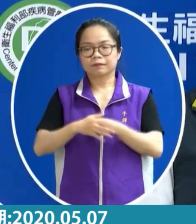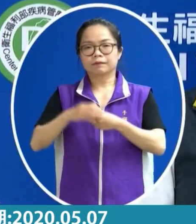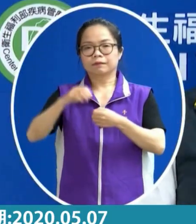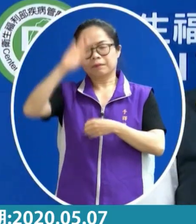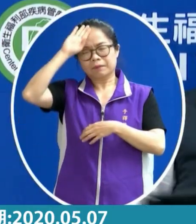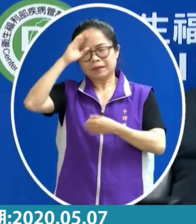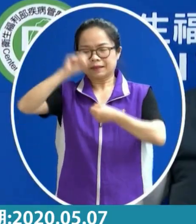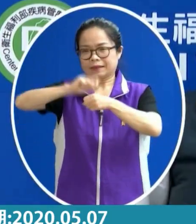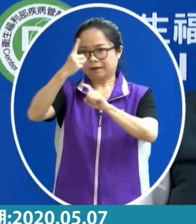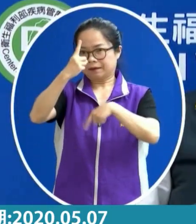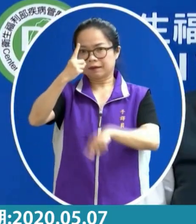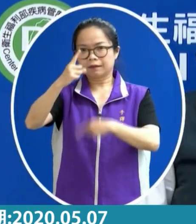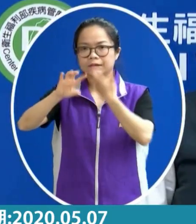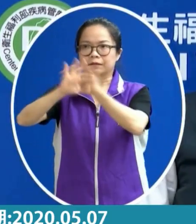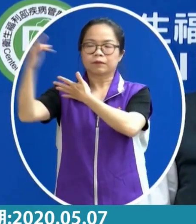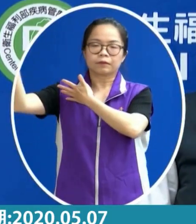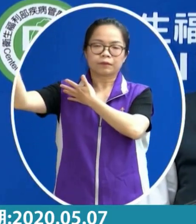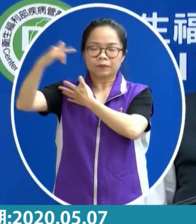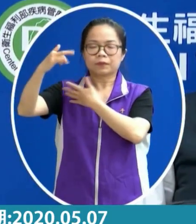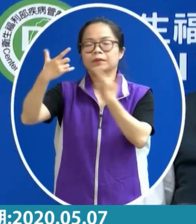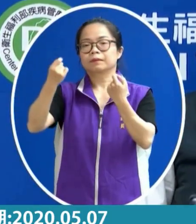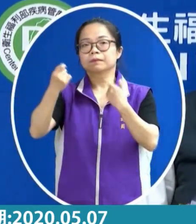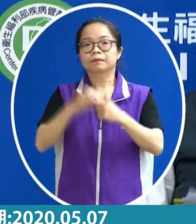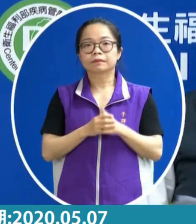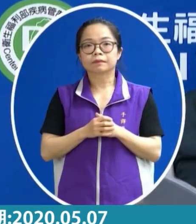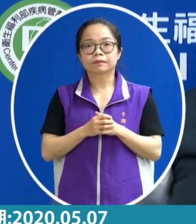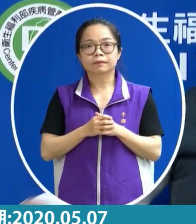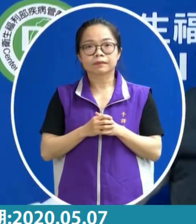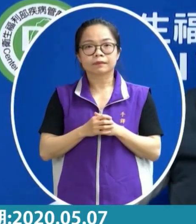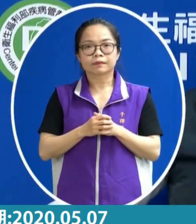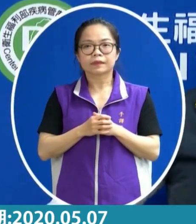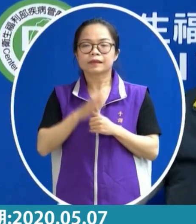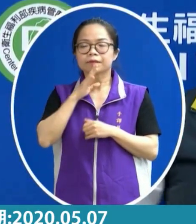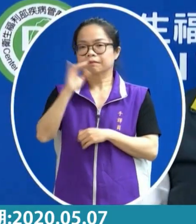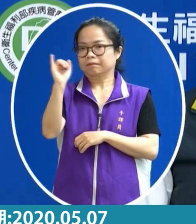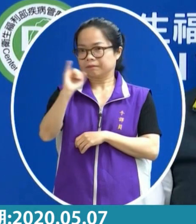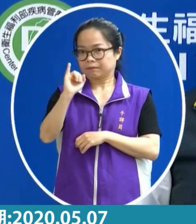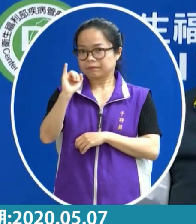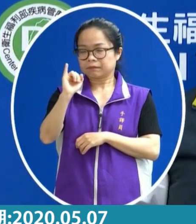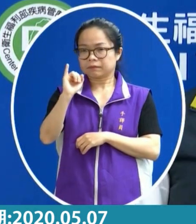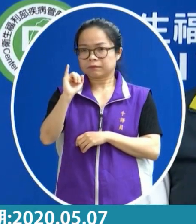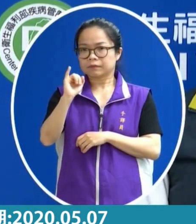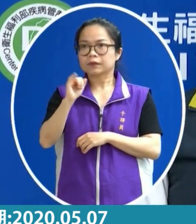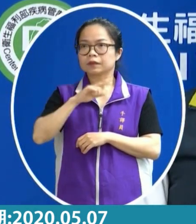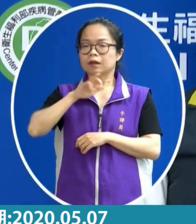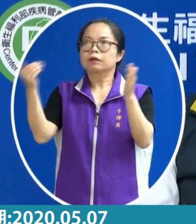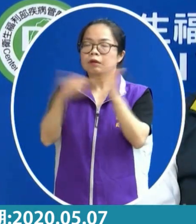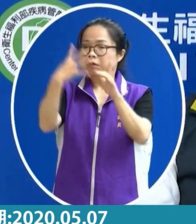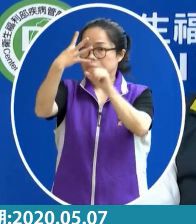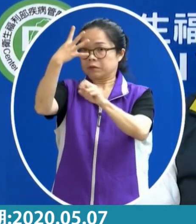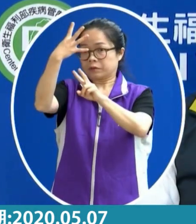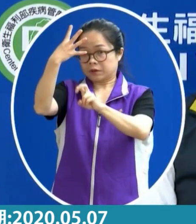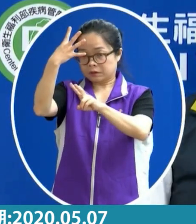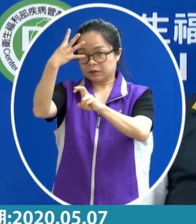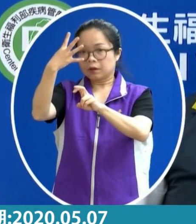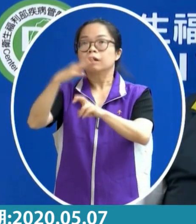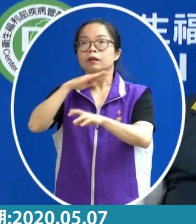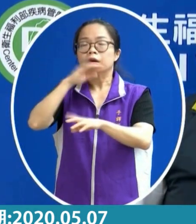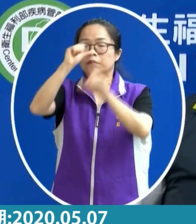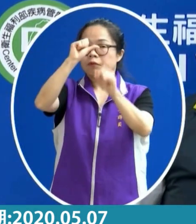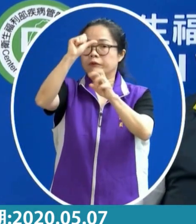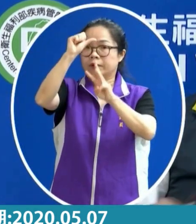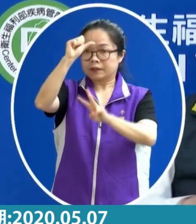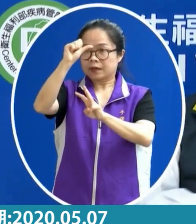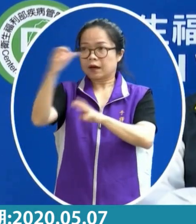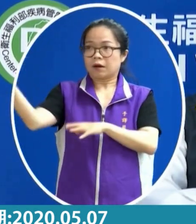新增一例境外移入的病例，那是一位女性到卡达工作。这个案5月3日